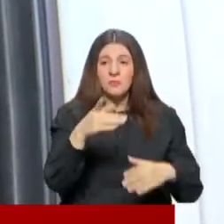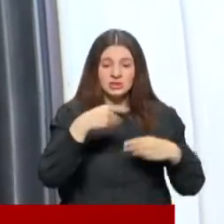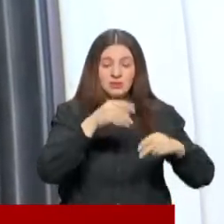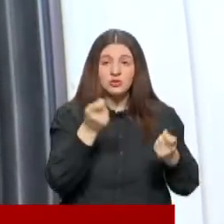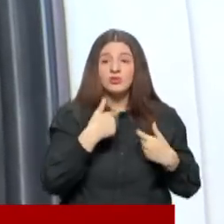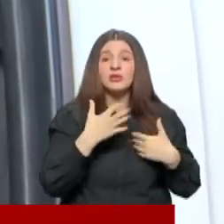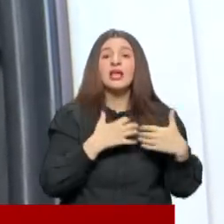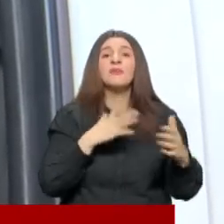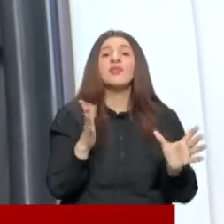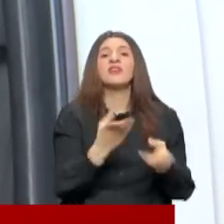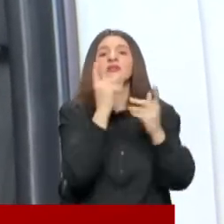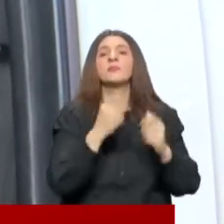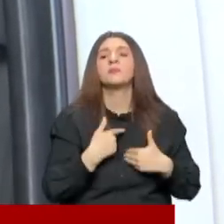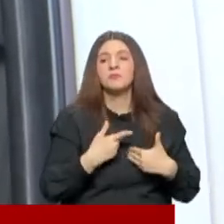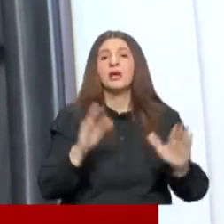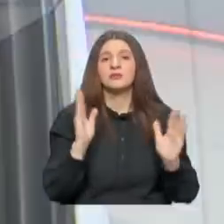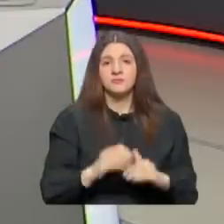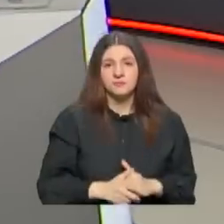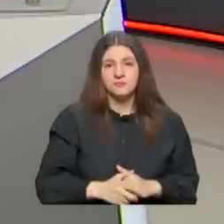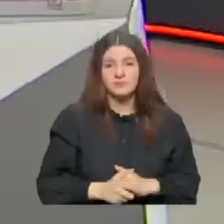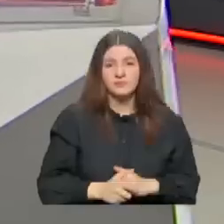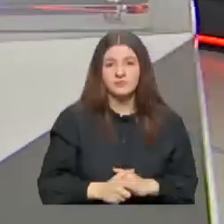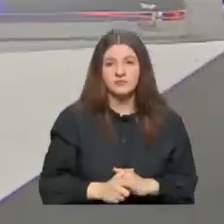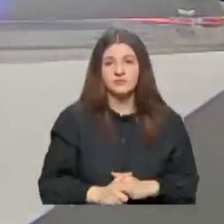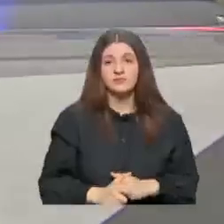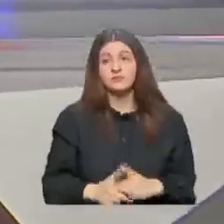Bırak karından falan vazgeçtim ben.